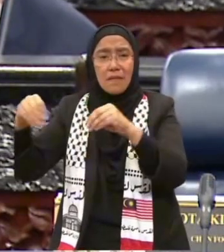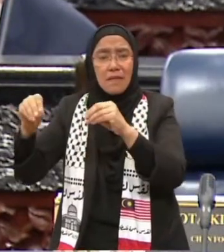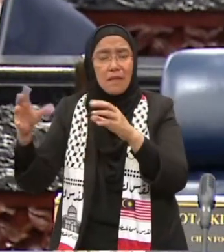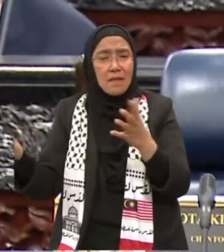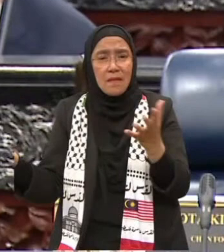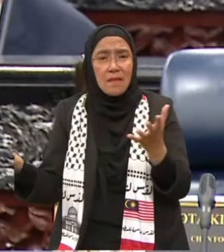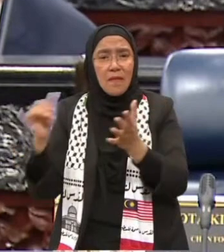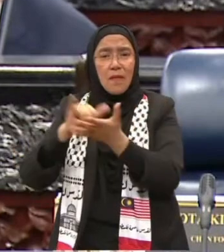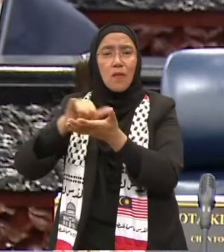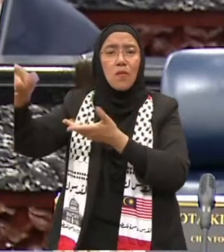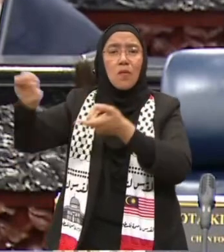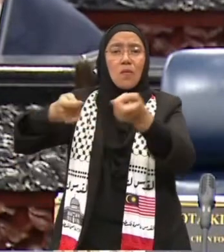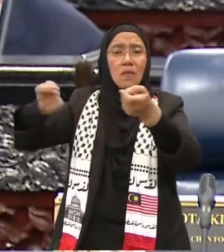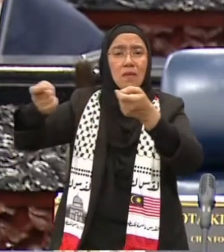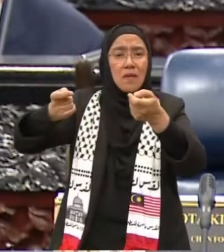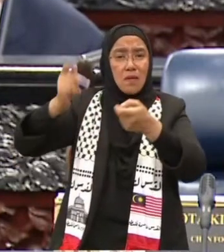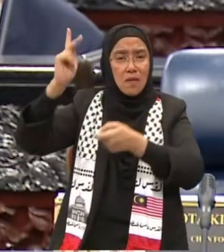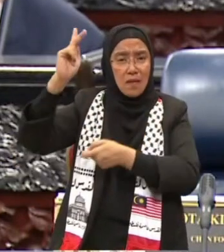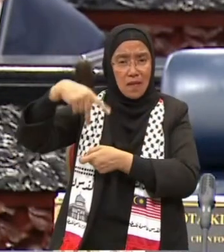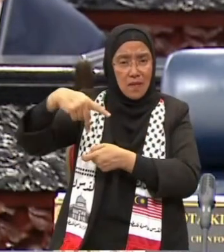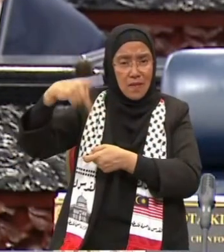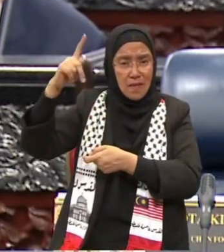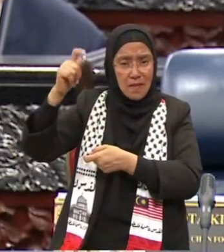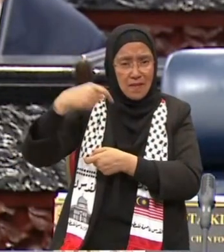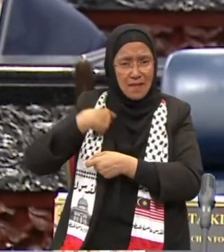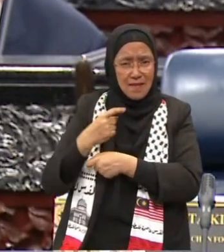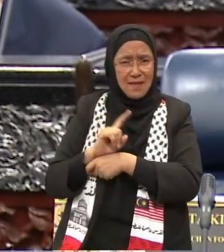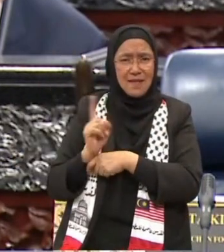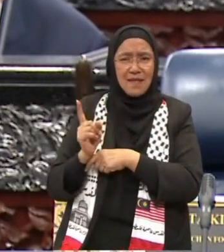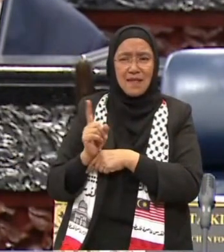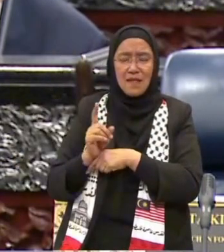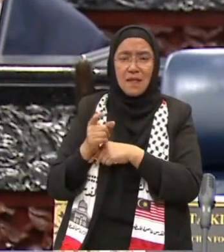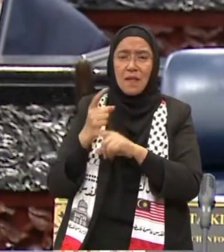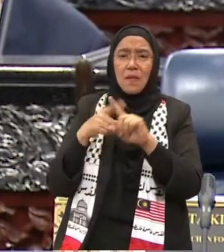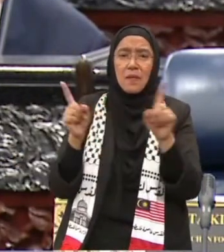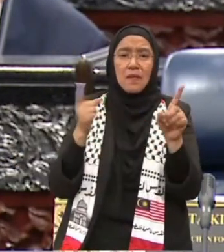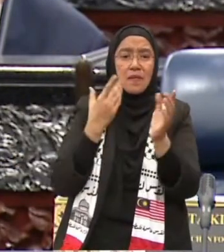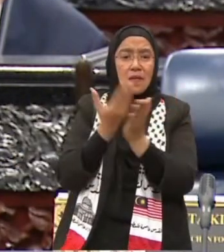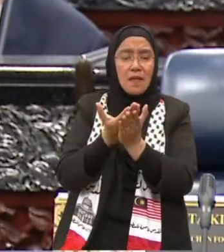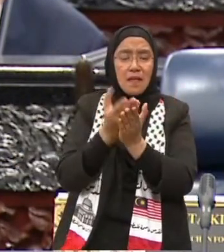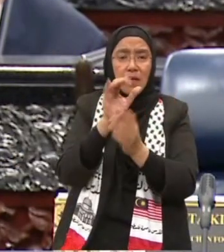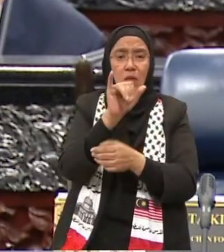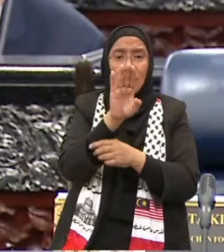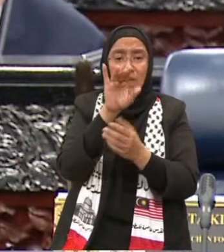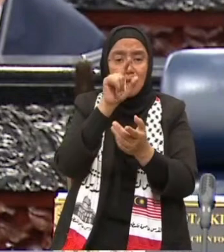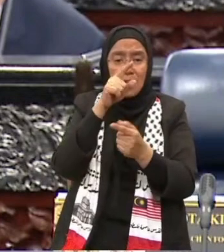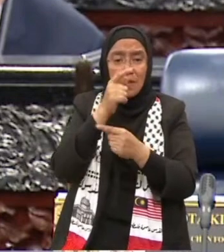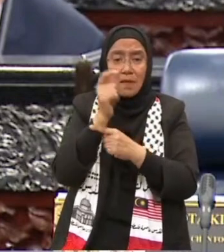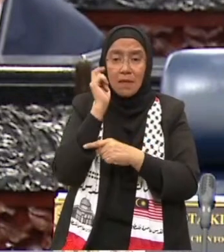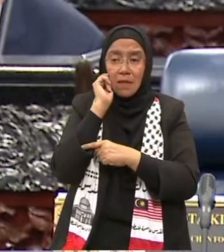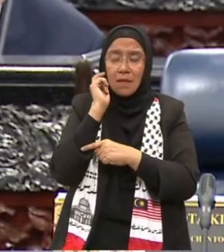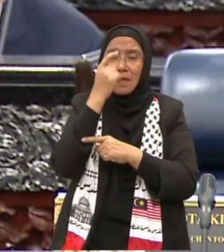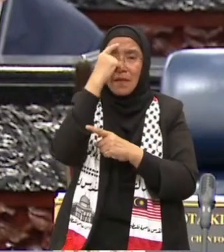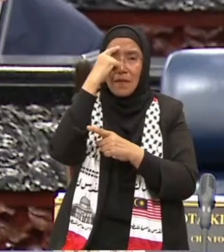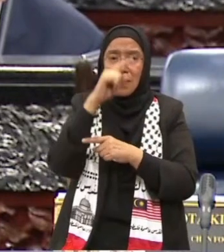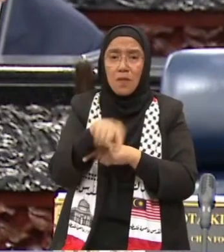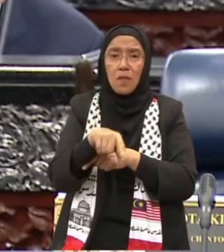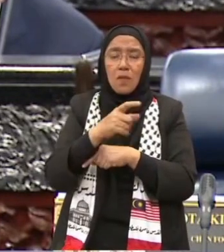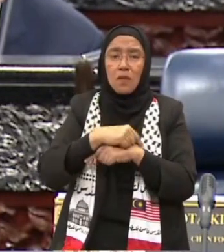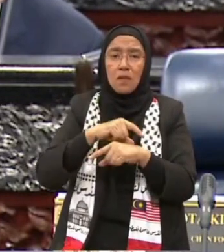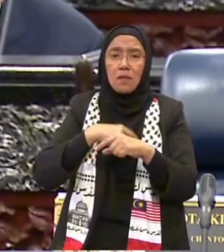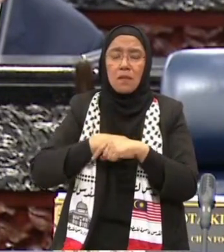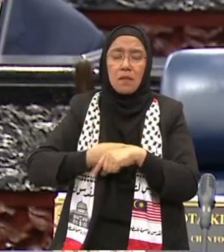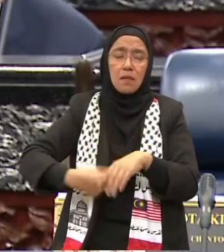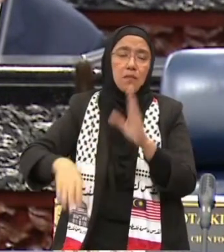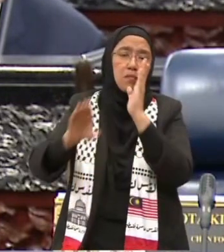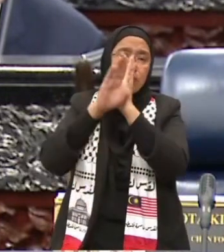dalam cadangan Yang Berhormat tadi, lebih kepada penguatkuasaan untuk mewajibkan pemaju